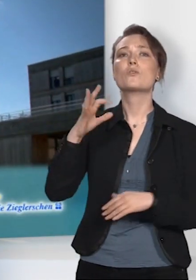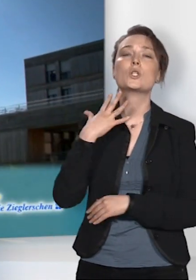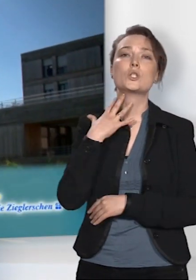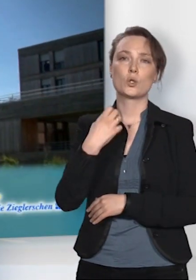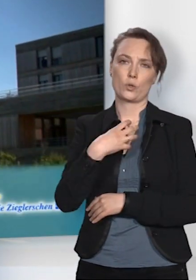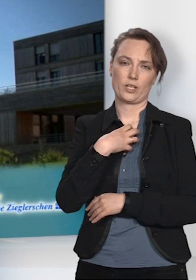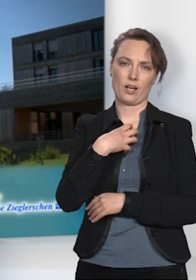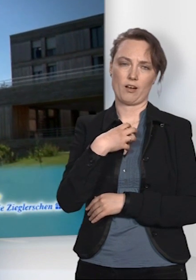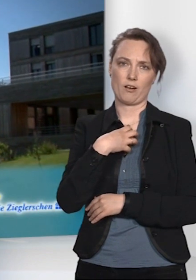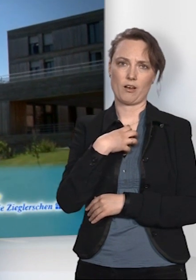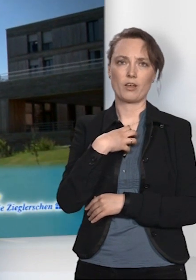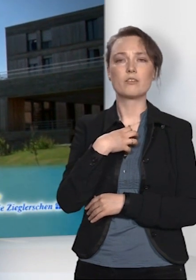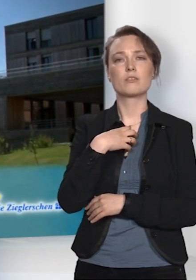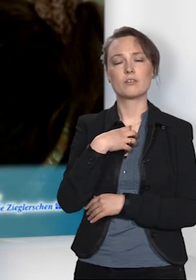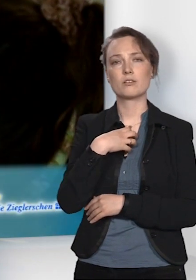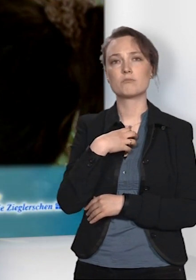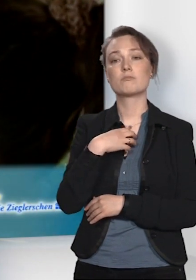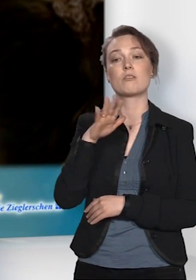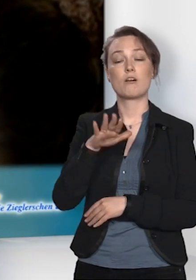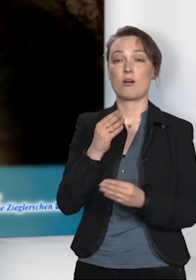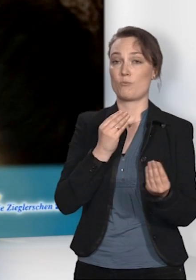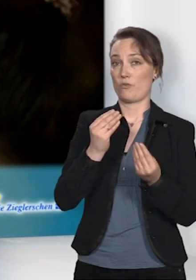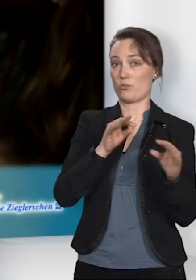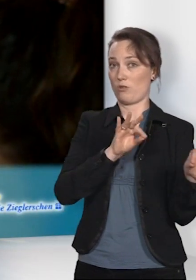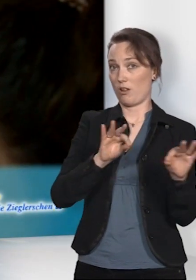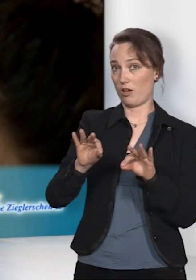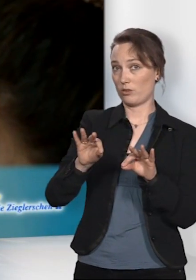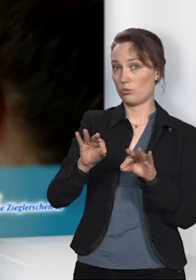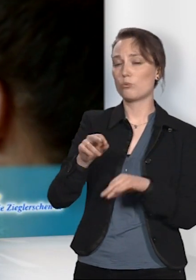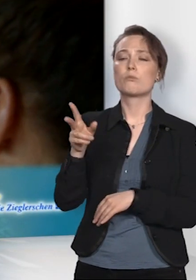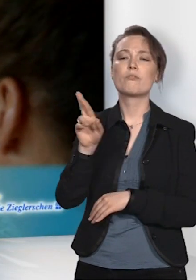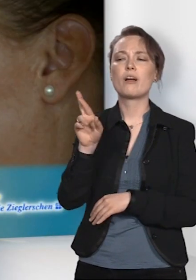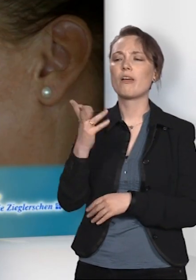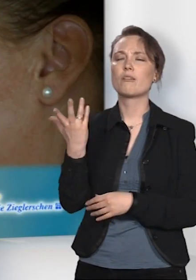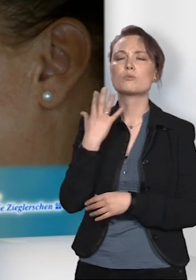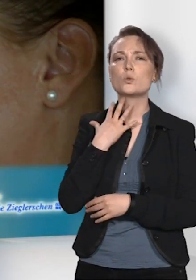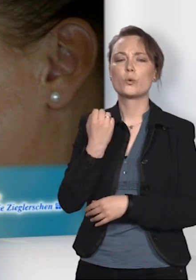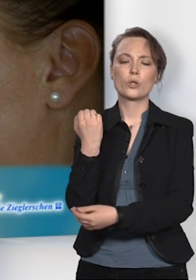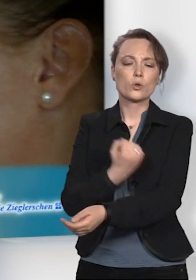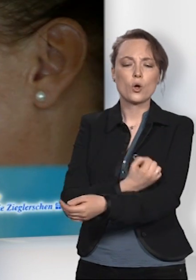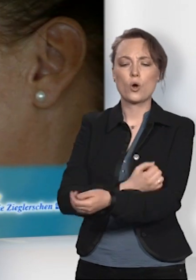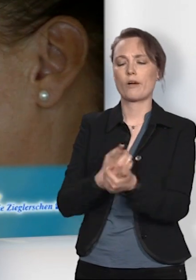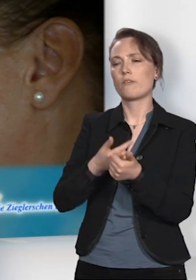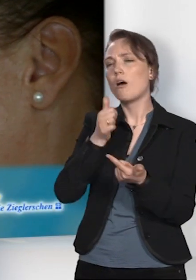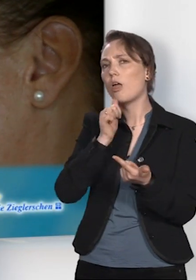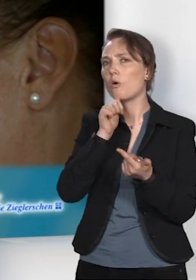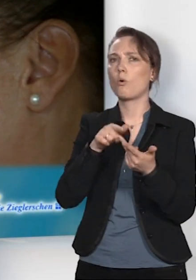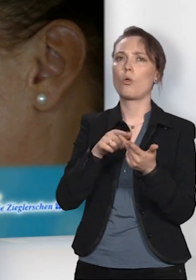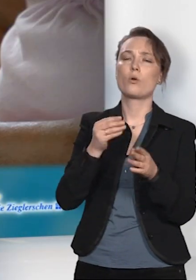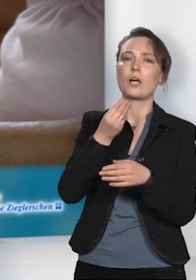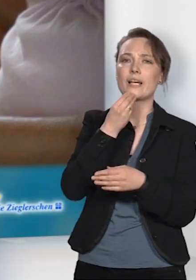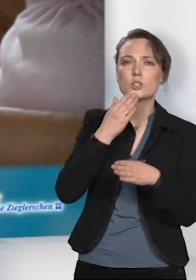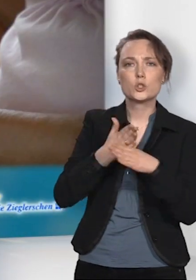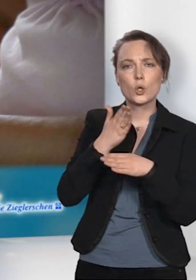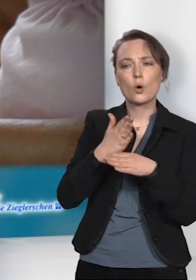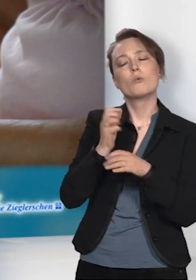Suchtkranken vorübergehend ein Zuhause. Unter professioneller Leitung finden Drogensüchtige, Alkoholiker und Menschen mit Essstörungen